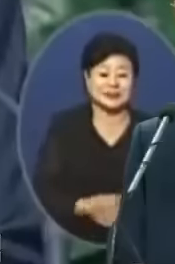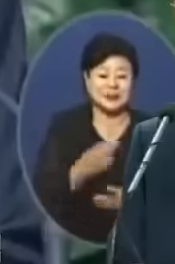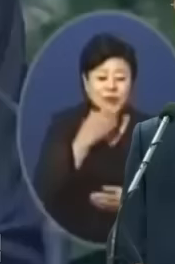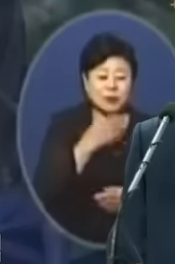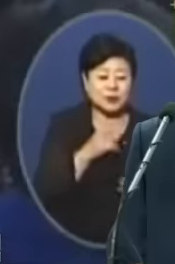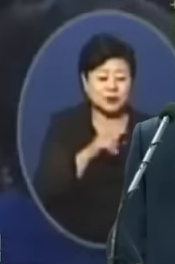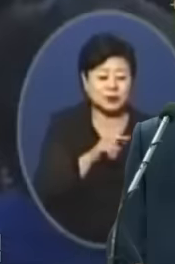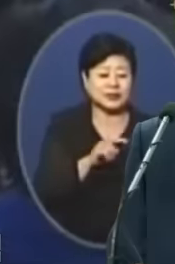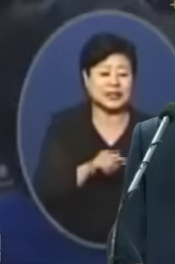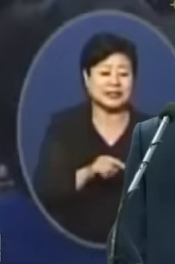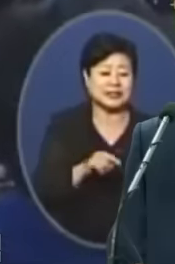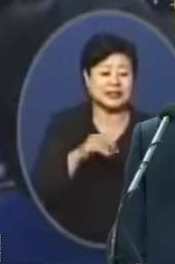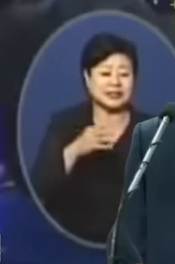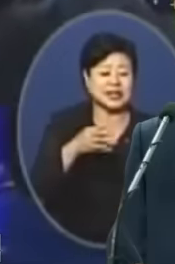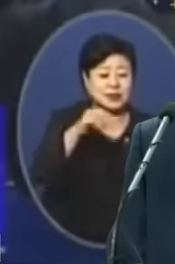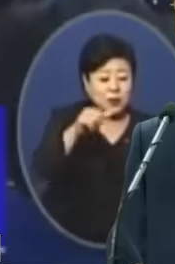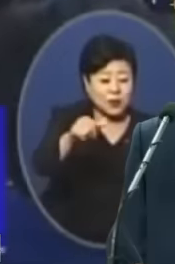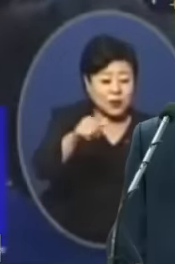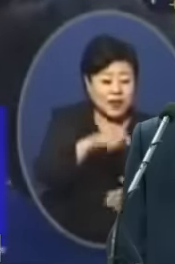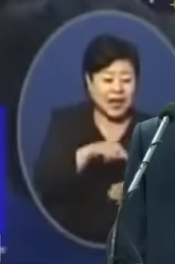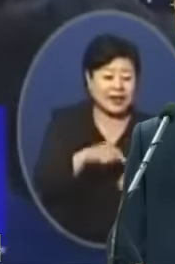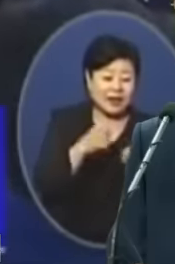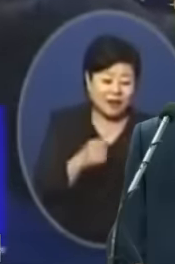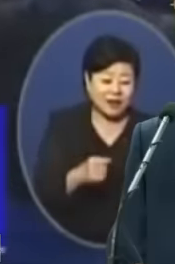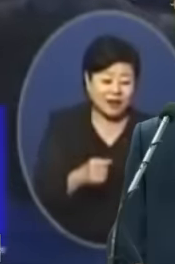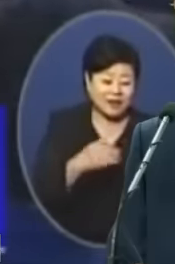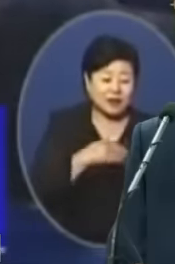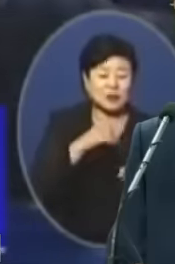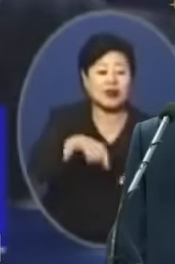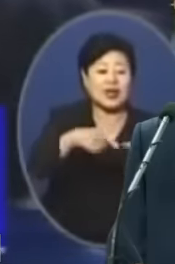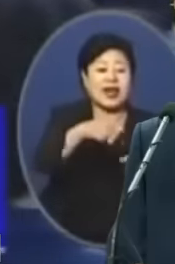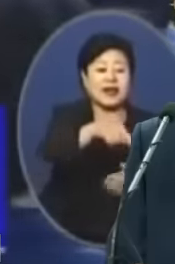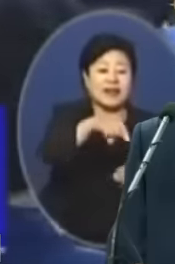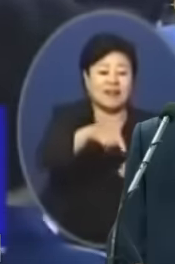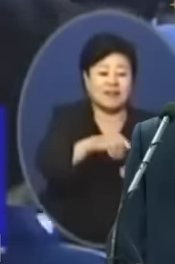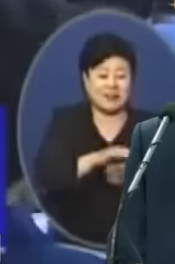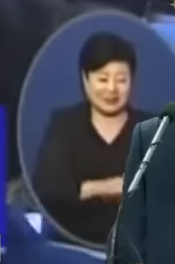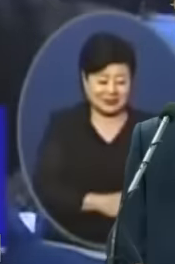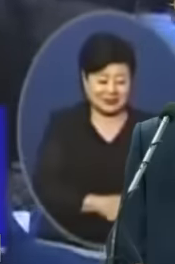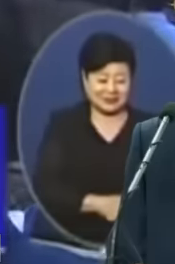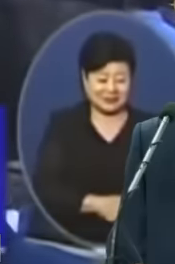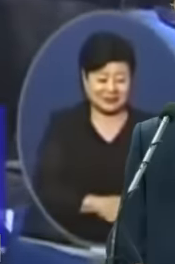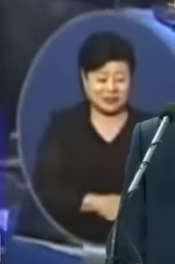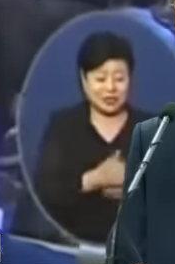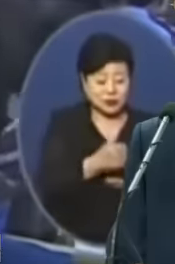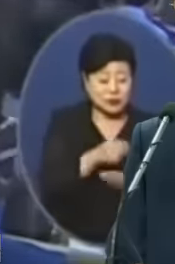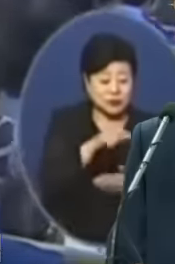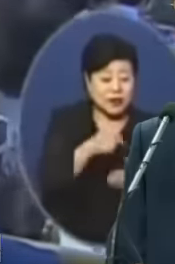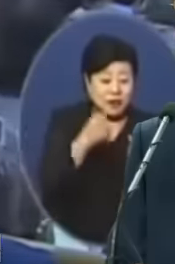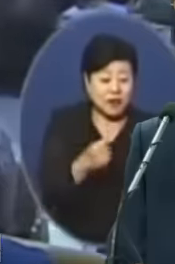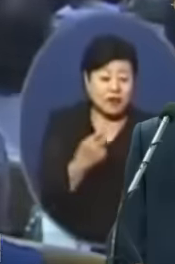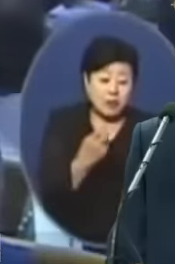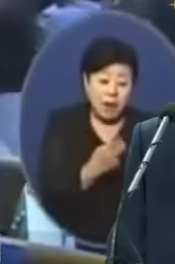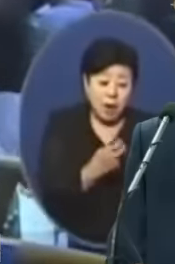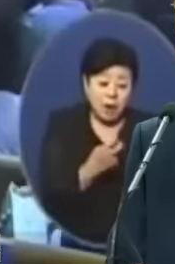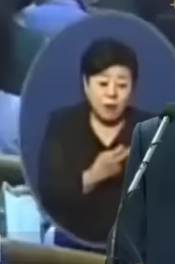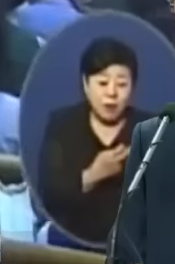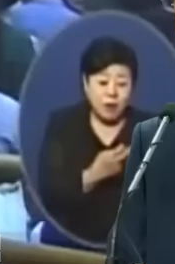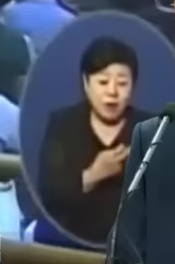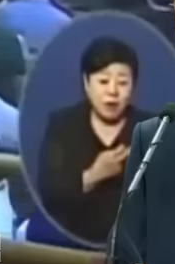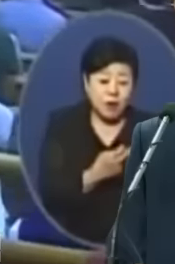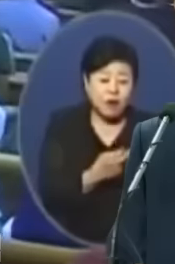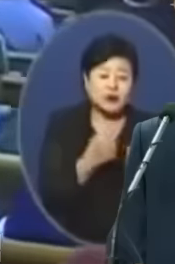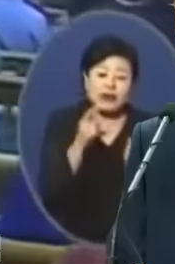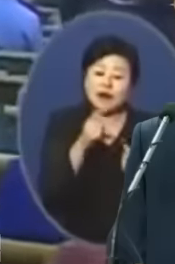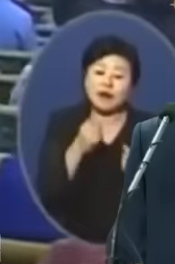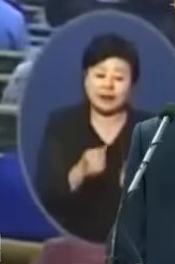요한복음 15장 4절 5절에 내 안에 거하라 나도 너희 안에 거하리라. 어떻게 주님 안에 거할까? 어떻게